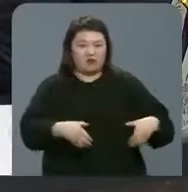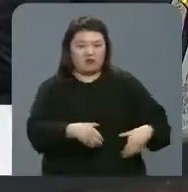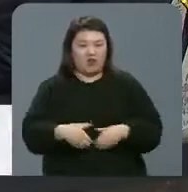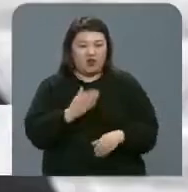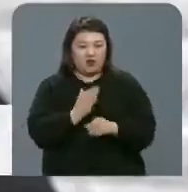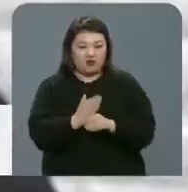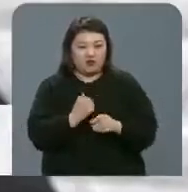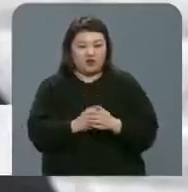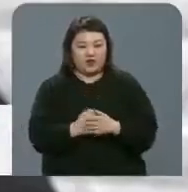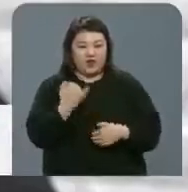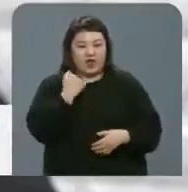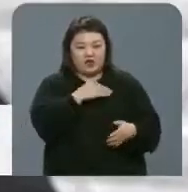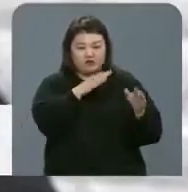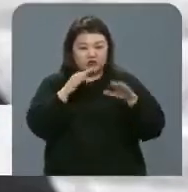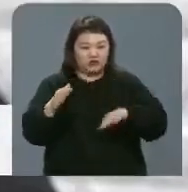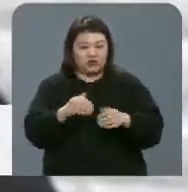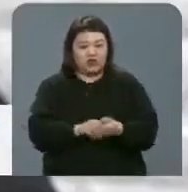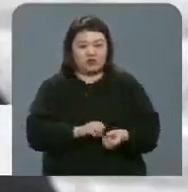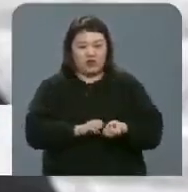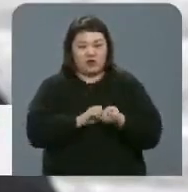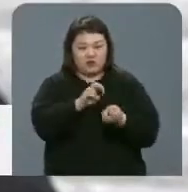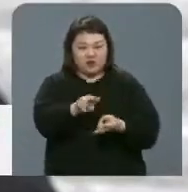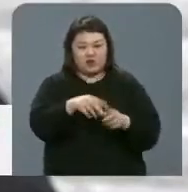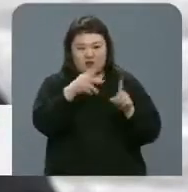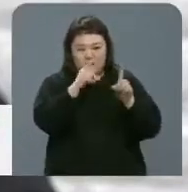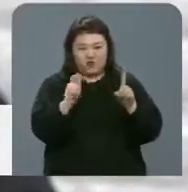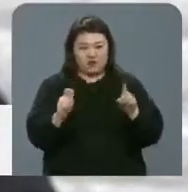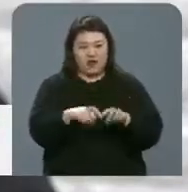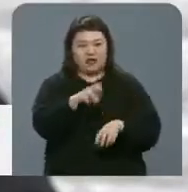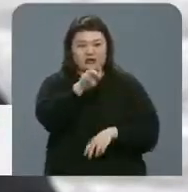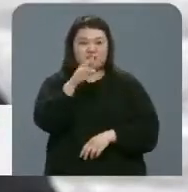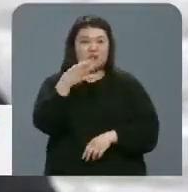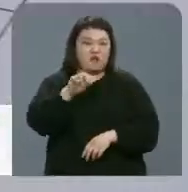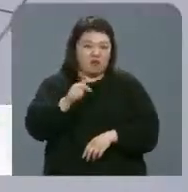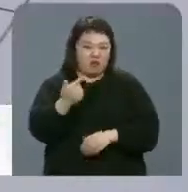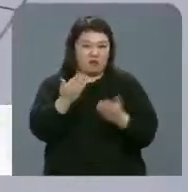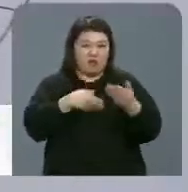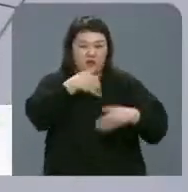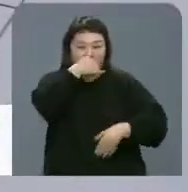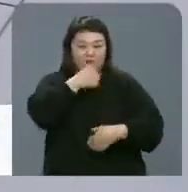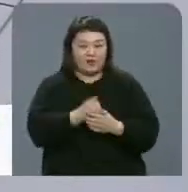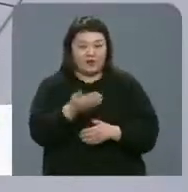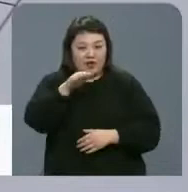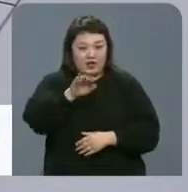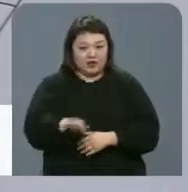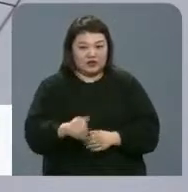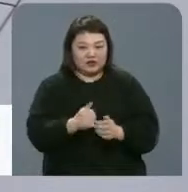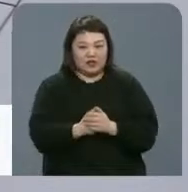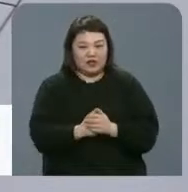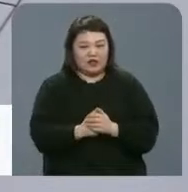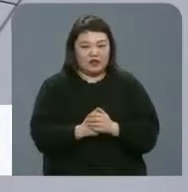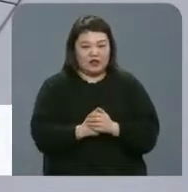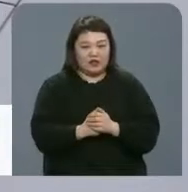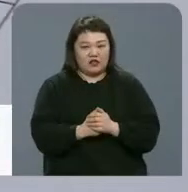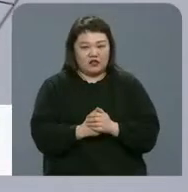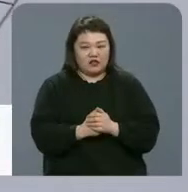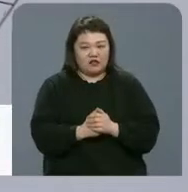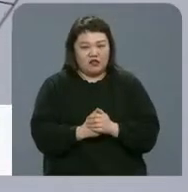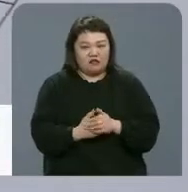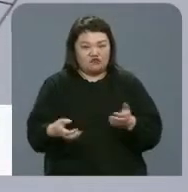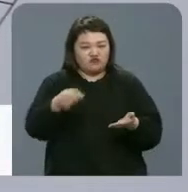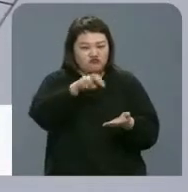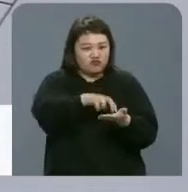삼다수 해상 운임 으로 1kg 당 12 원을 받고 있습니다 그런데 항우 노 주에 주는 하영 요금